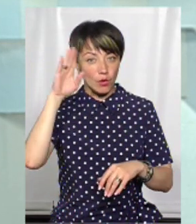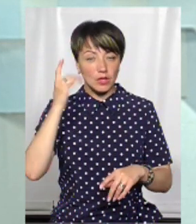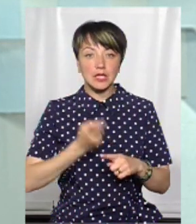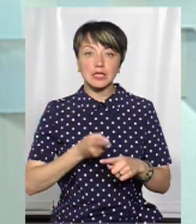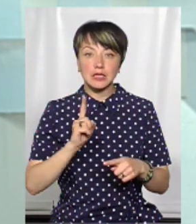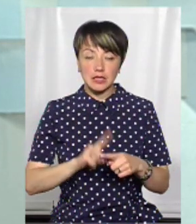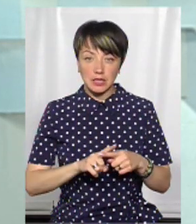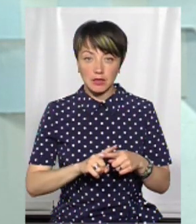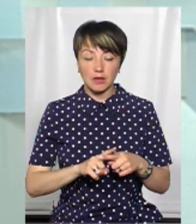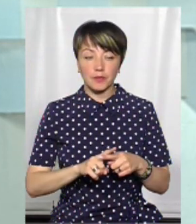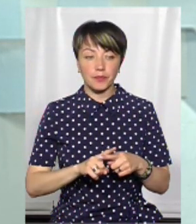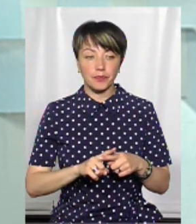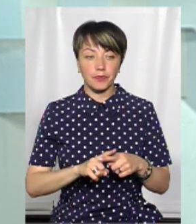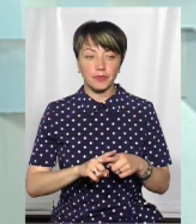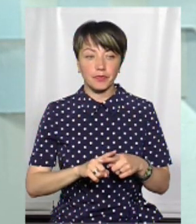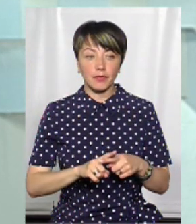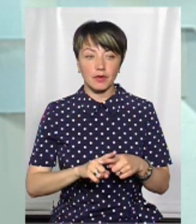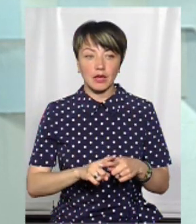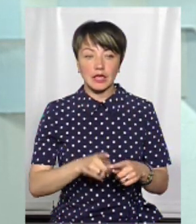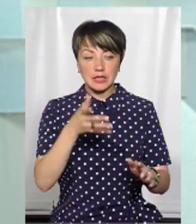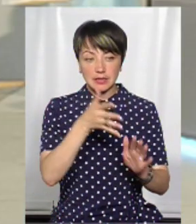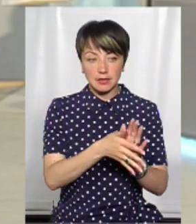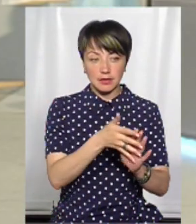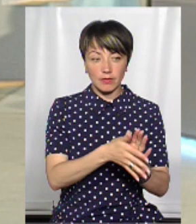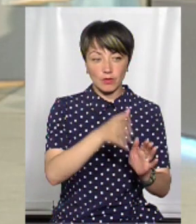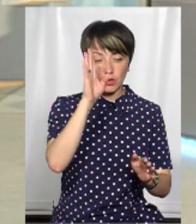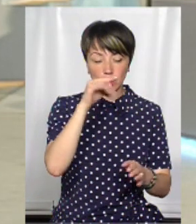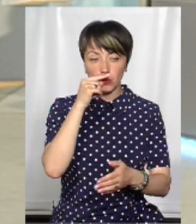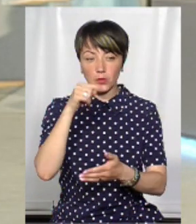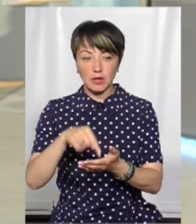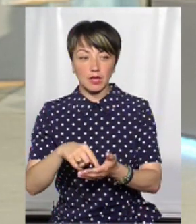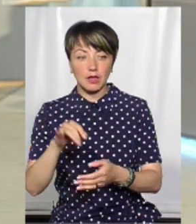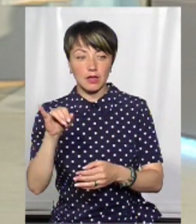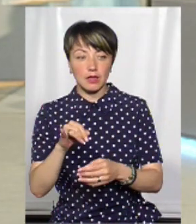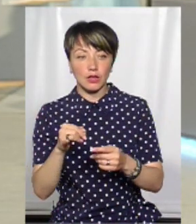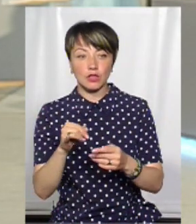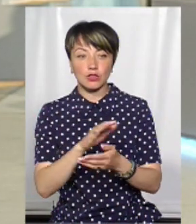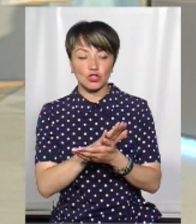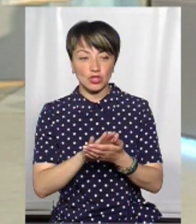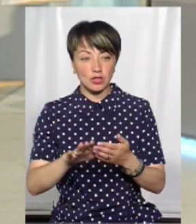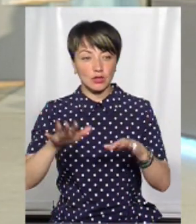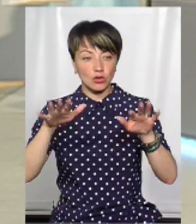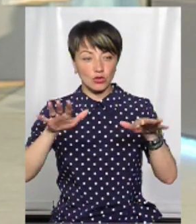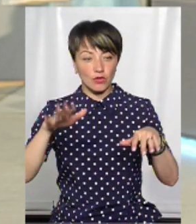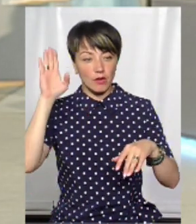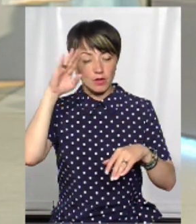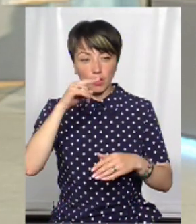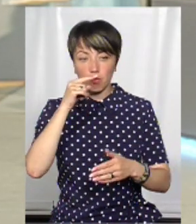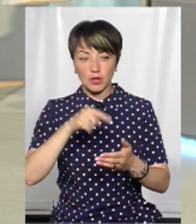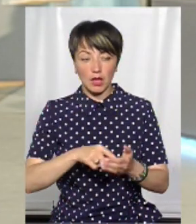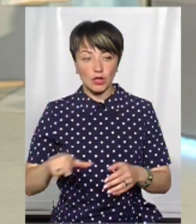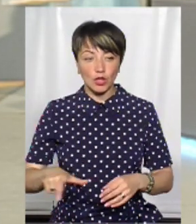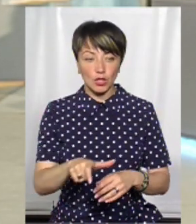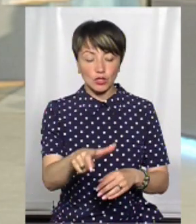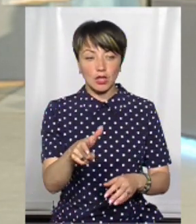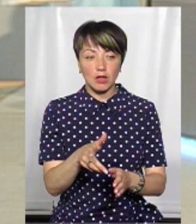є, крім того, що там сток іде, зливовий сток, а вона ж попадає і чиста дощова вода,